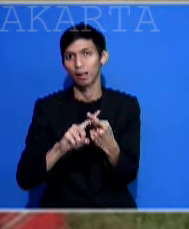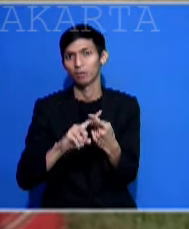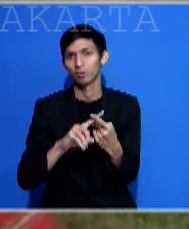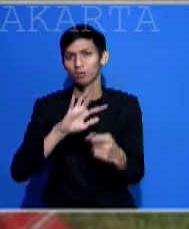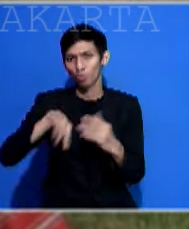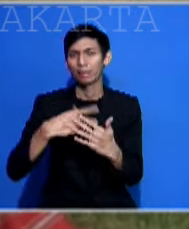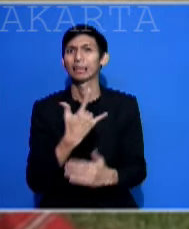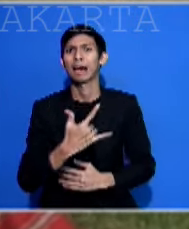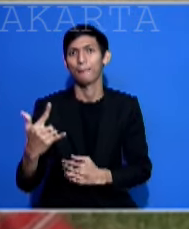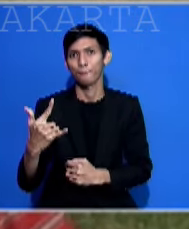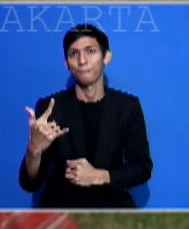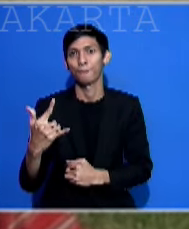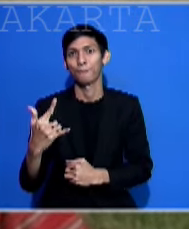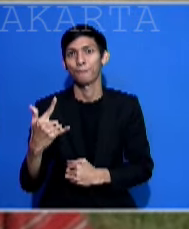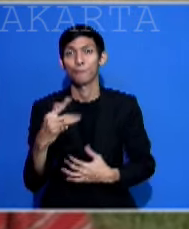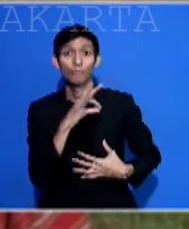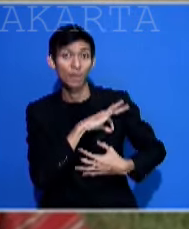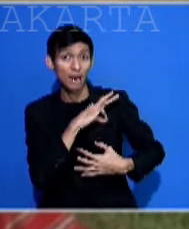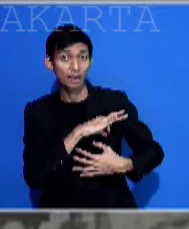niku pikantuk sanget.